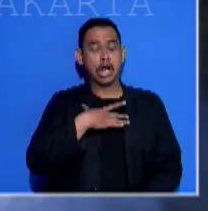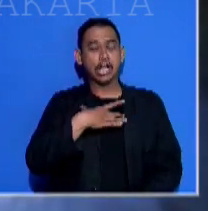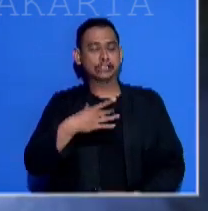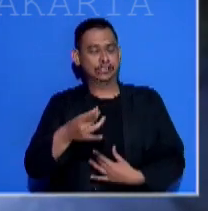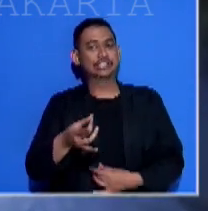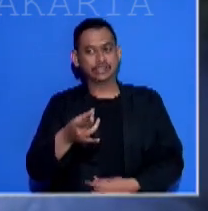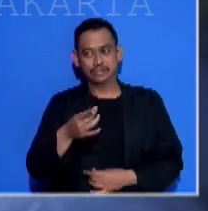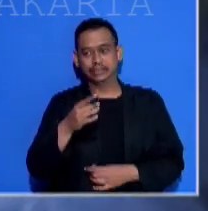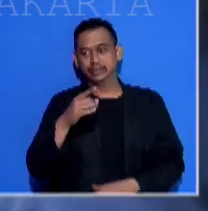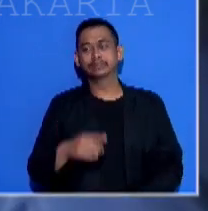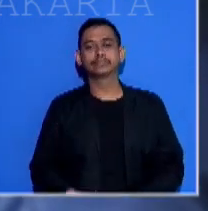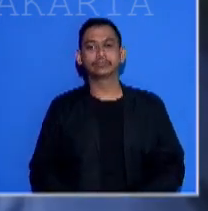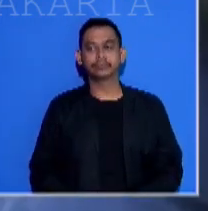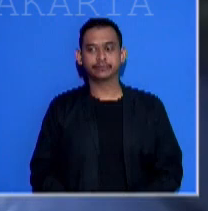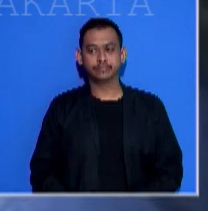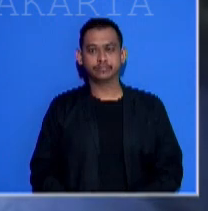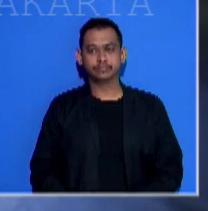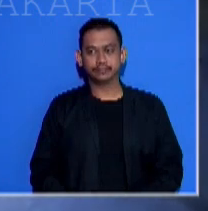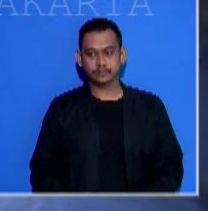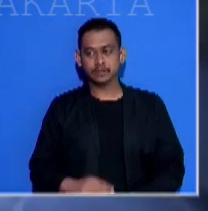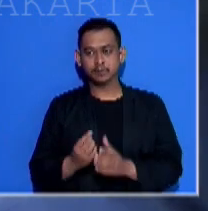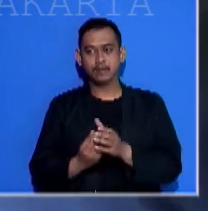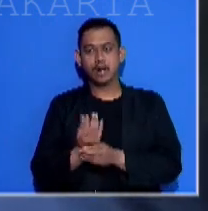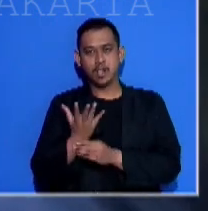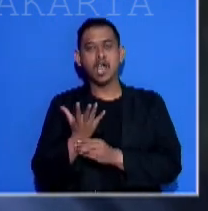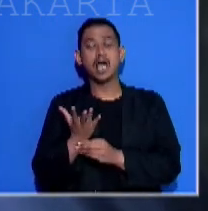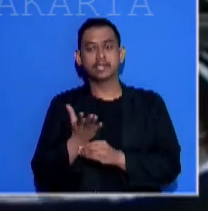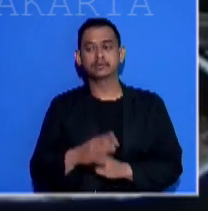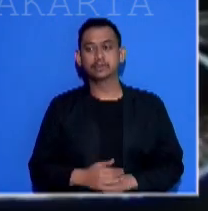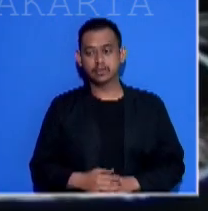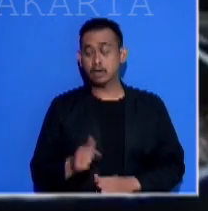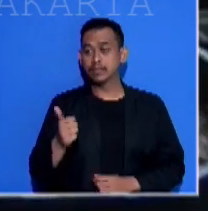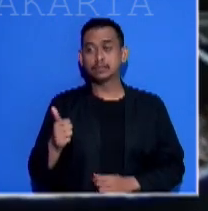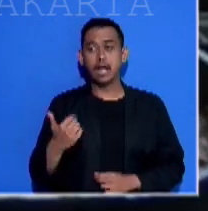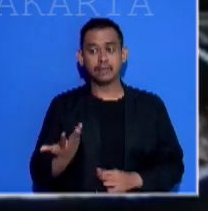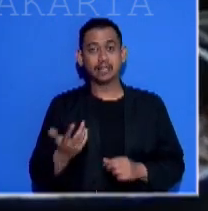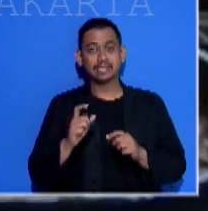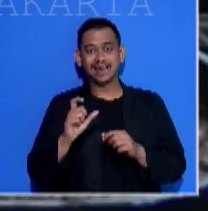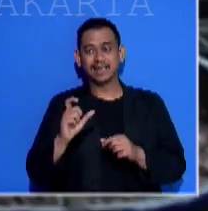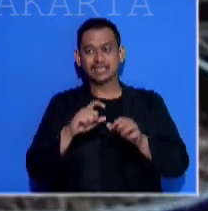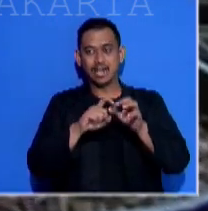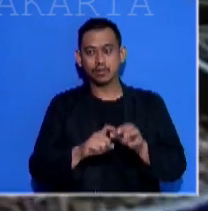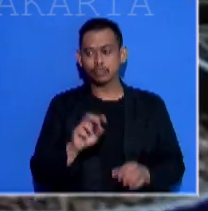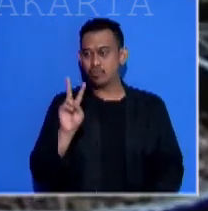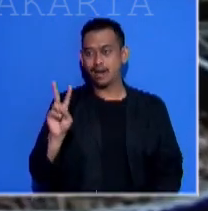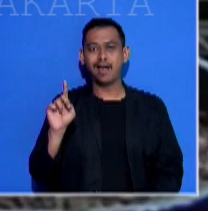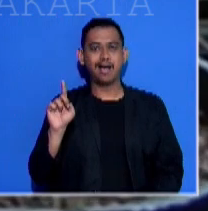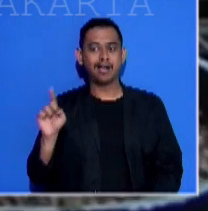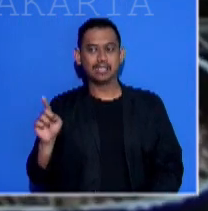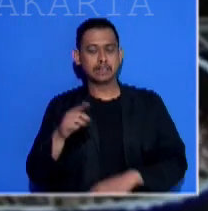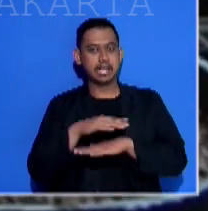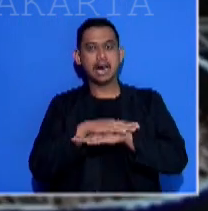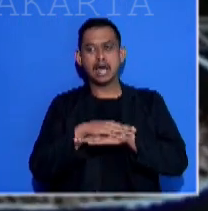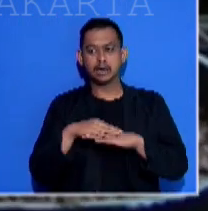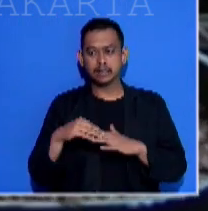ugi ngandharaken ing salebeting babar taneman antorium menika saged lumantar kalih cara inggih menika vegetatif lan